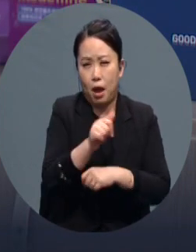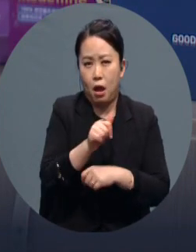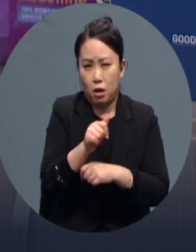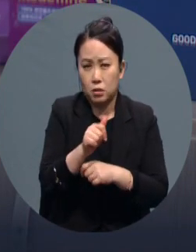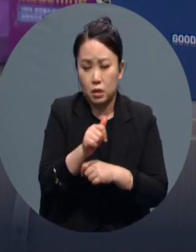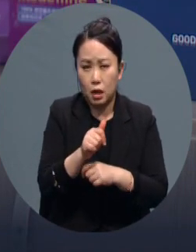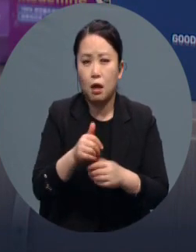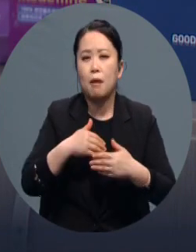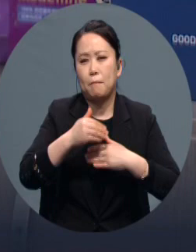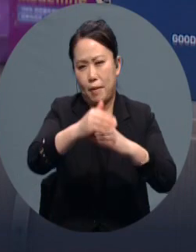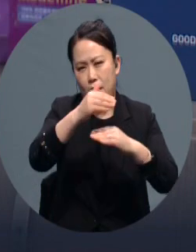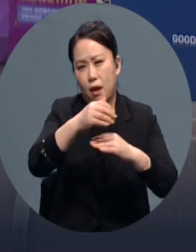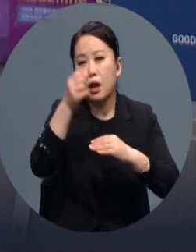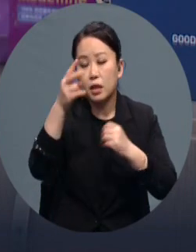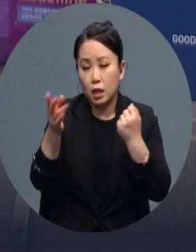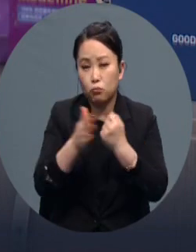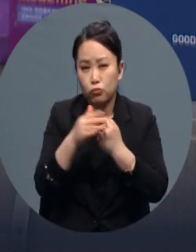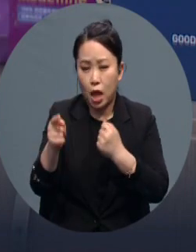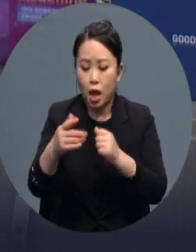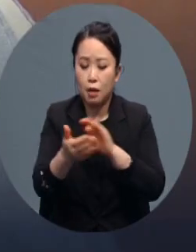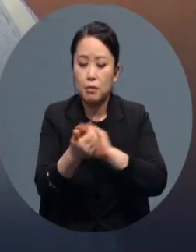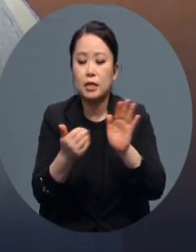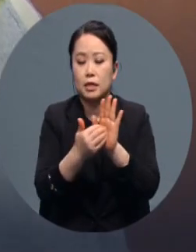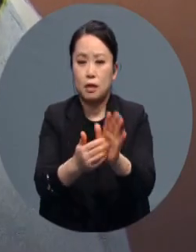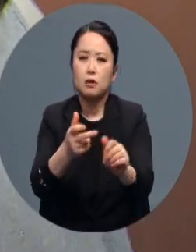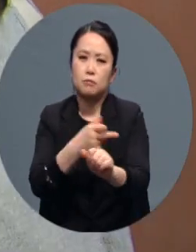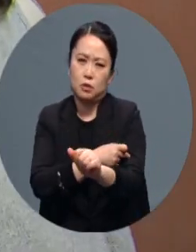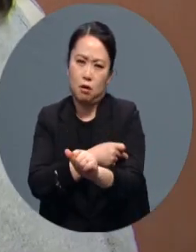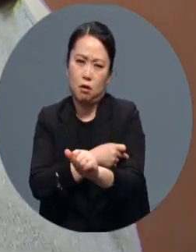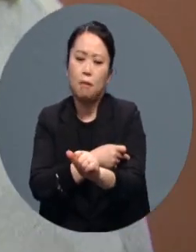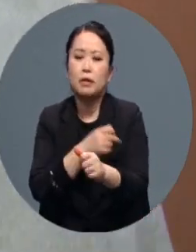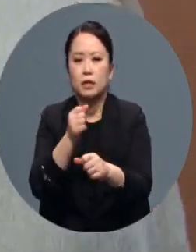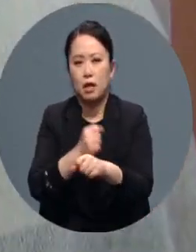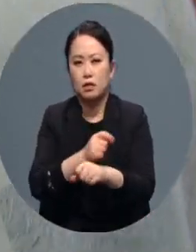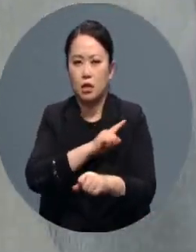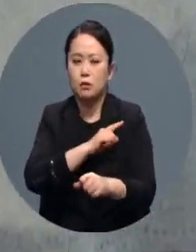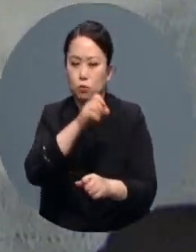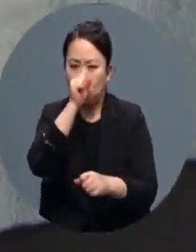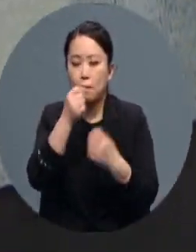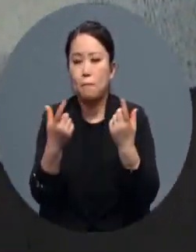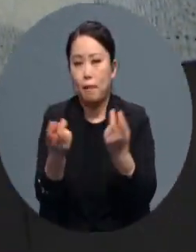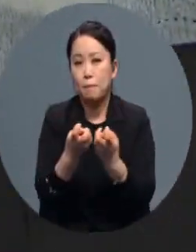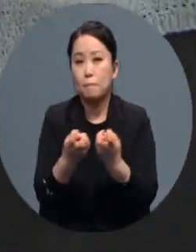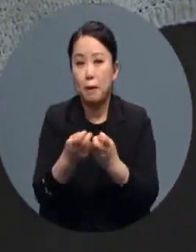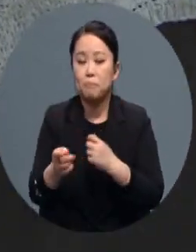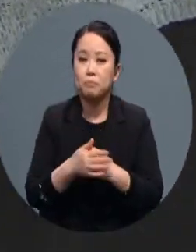예방접종 주사를 맞아주는 것이 예방하는 좋은 방법이라. 보건당국은 외출 전 손